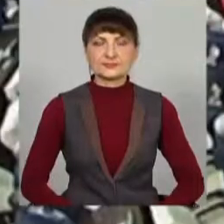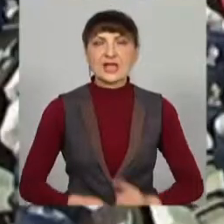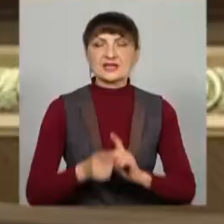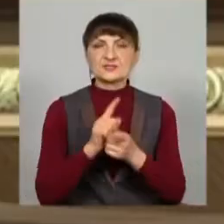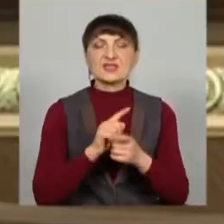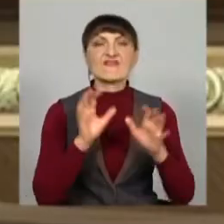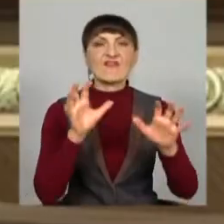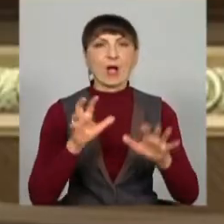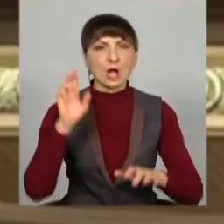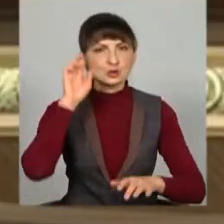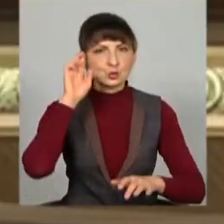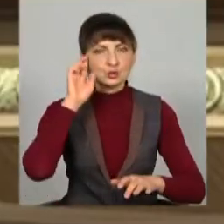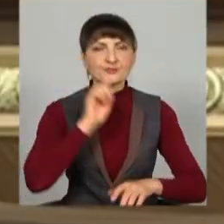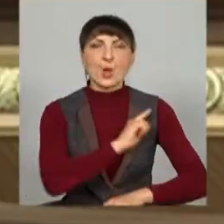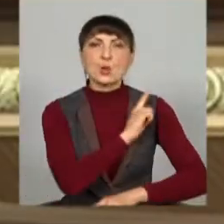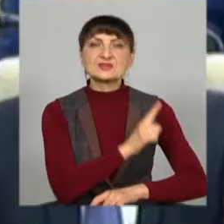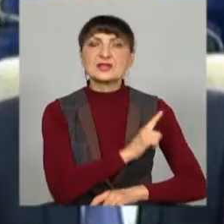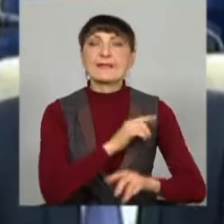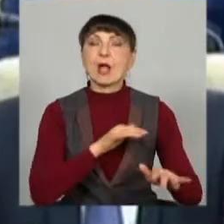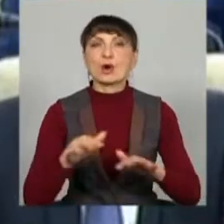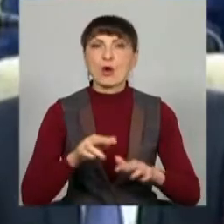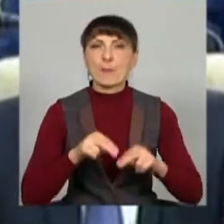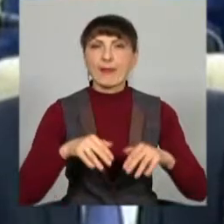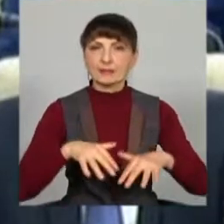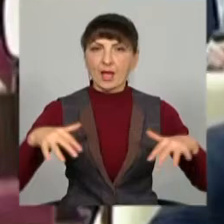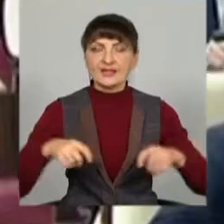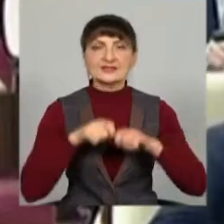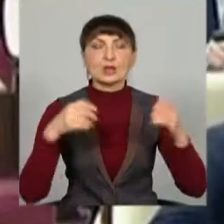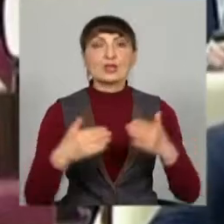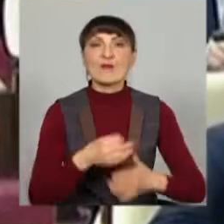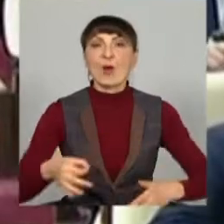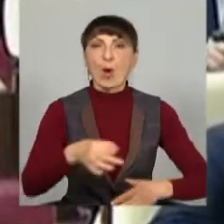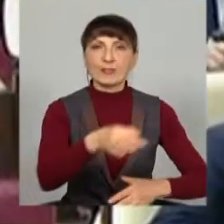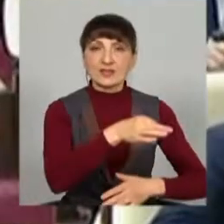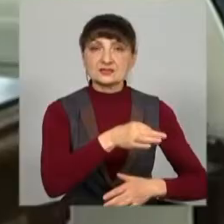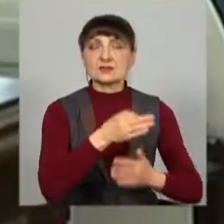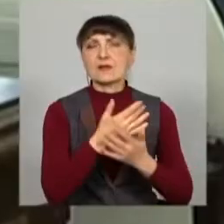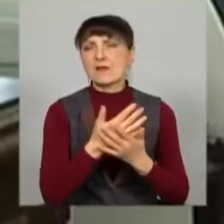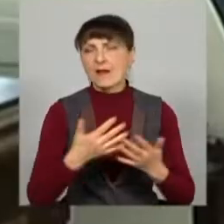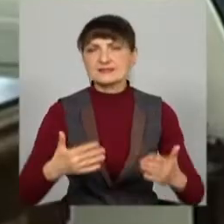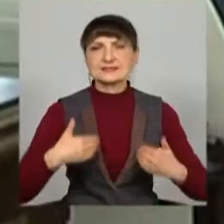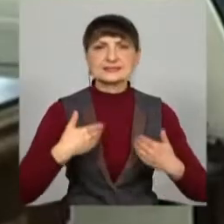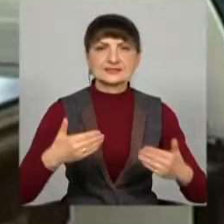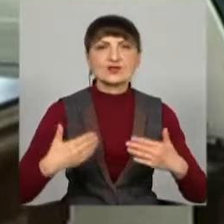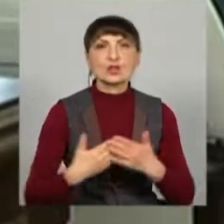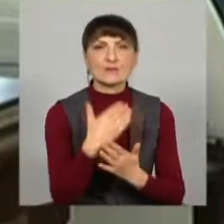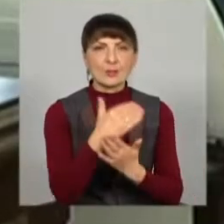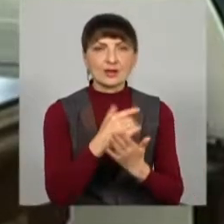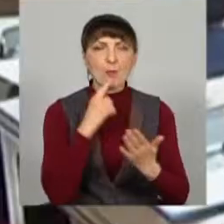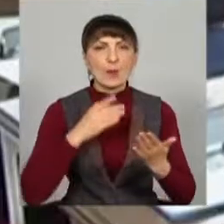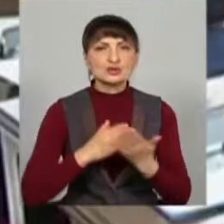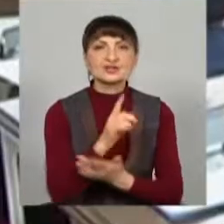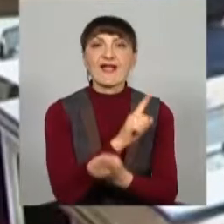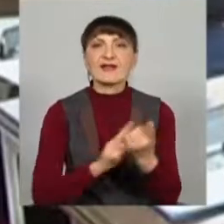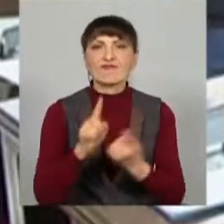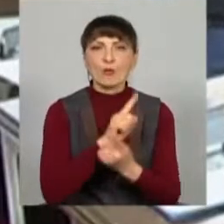Изменения в Конституции, усиление роли парламента, создание новых областей и не только. Какие еще инициативы новой программы политических